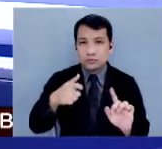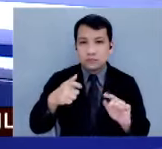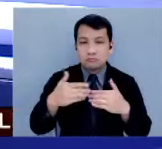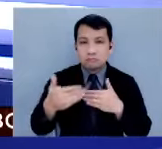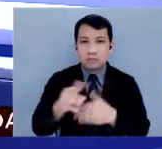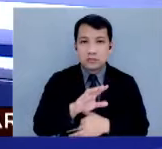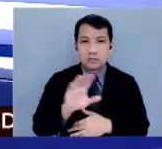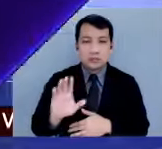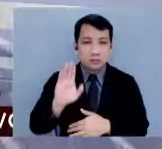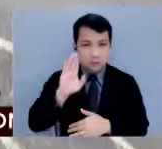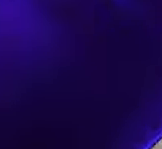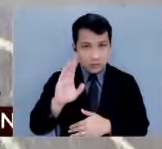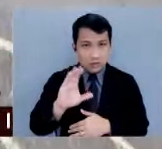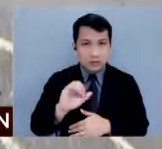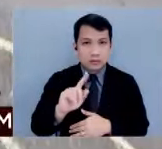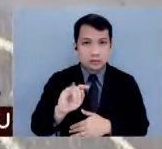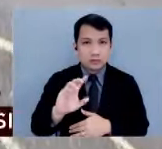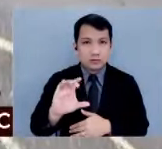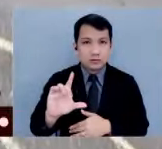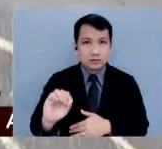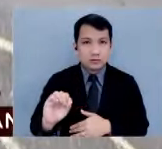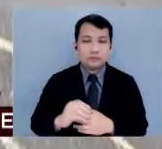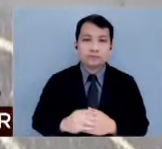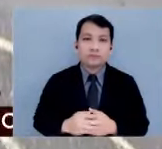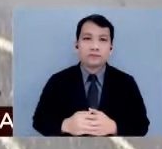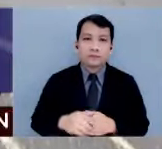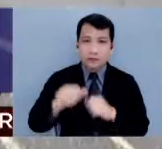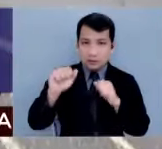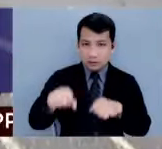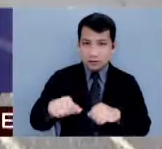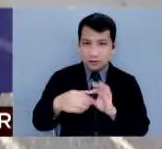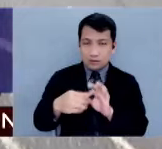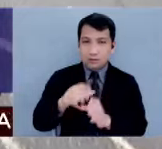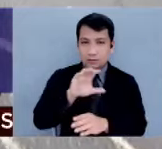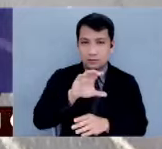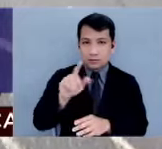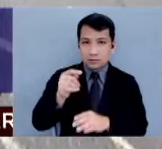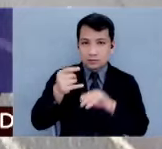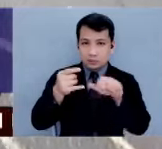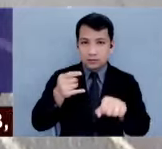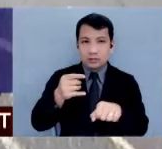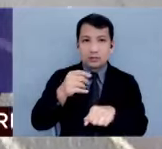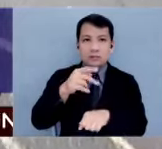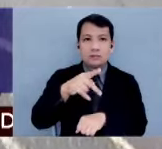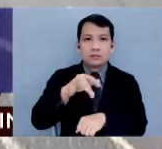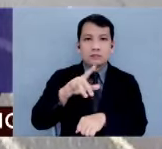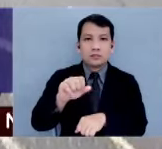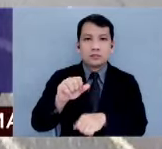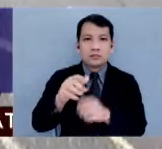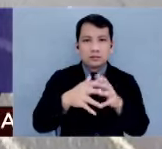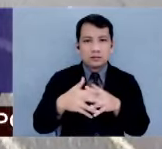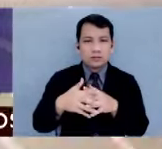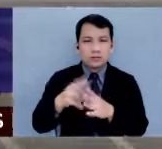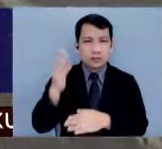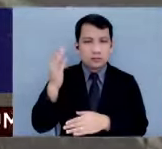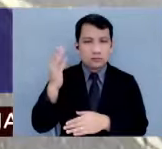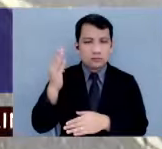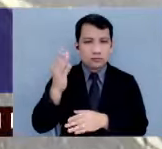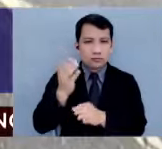Brian Castillo. Pagbasta ng kuhang ito ng CCTV sa Philadelphia sa Amerika, isang asul na kotse ang pumarada sa parking